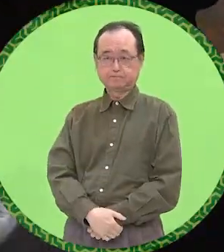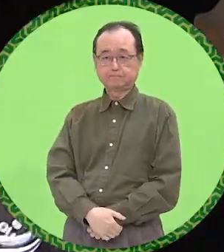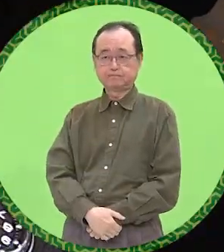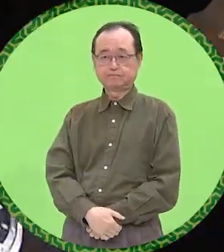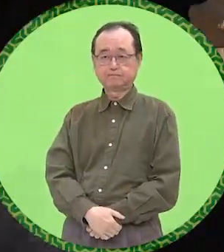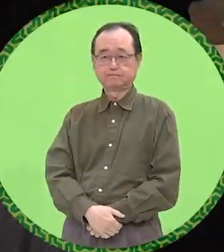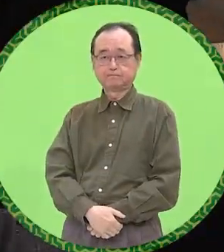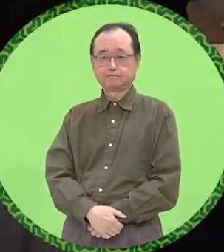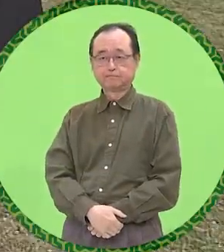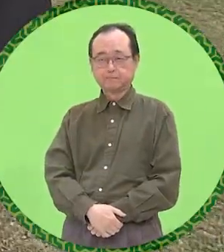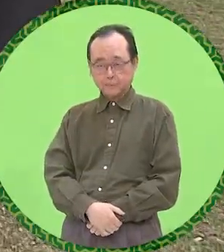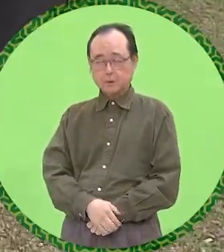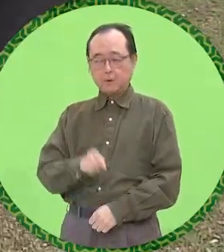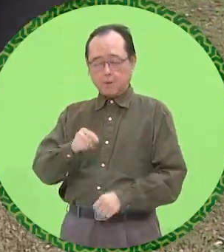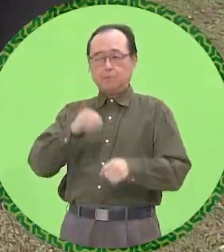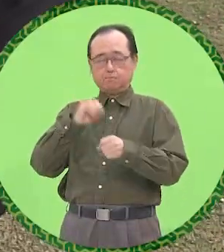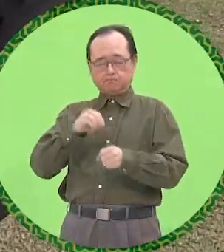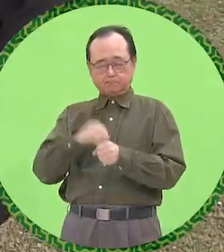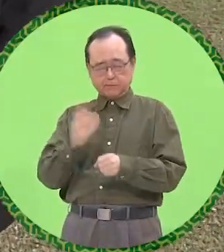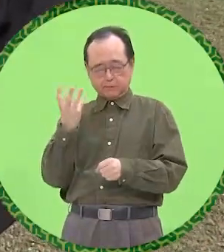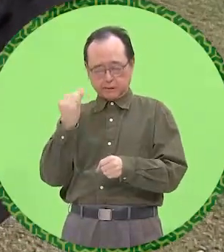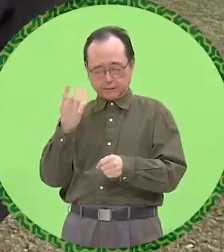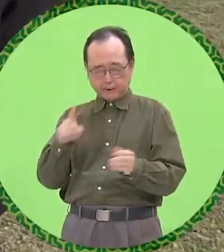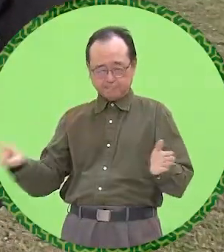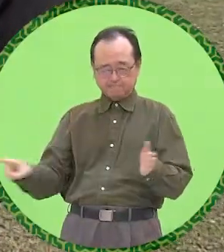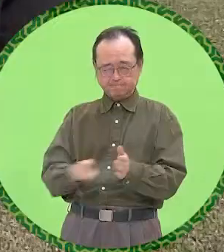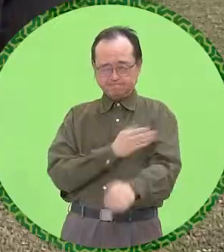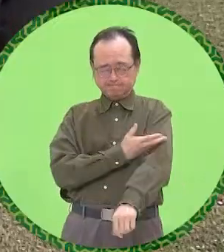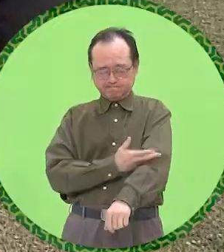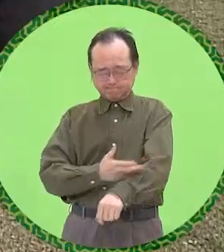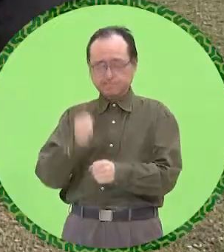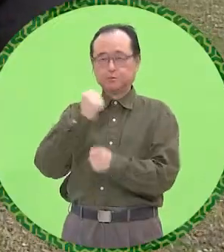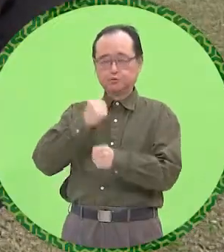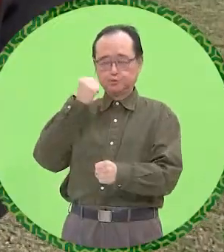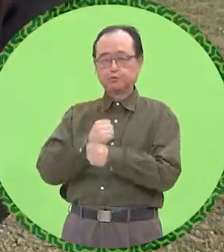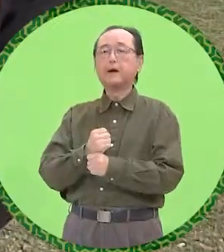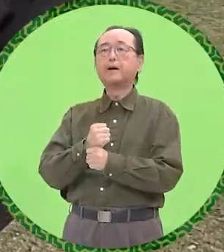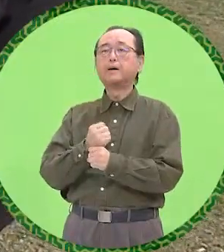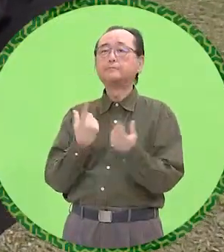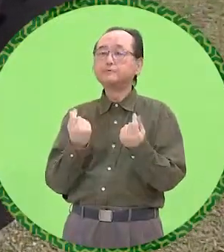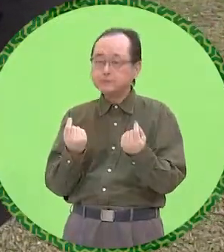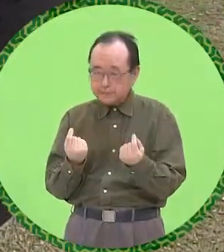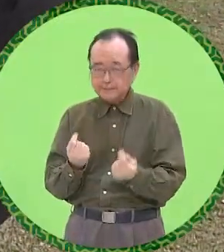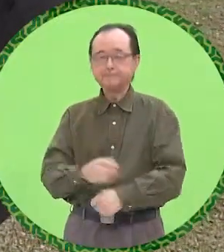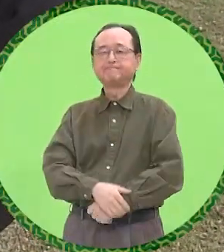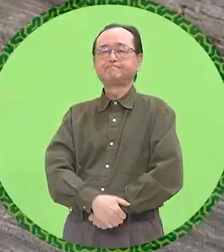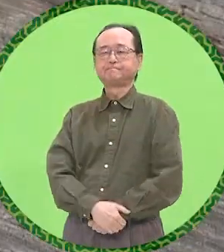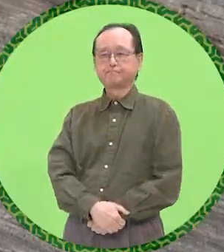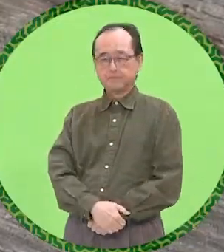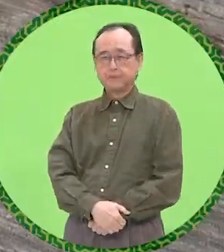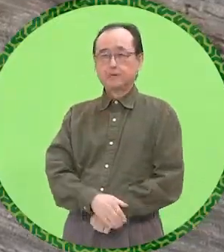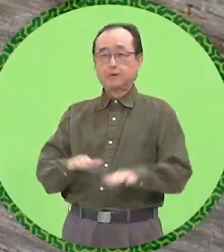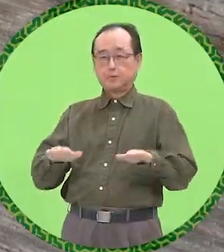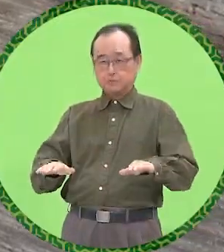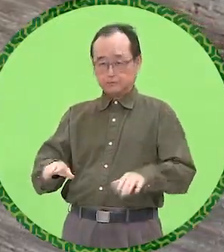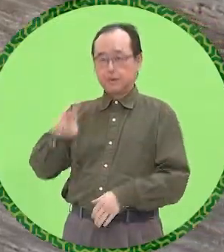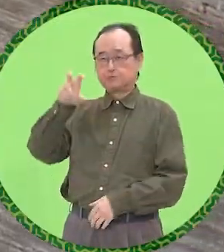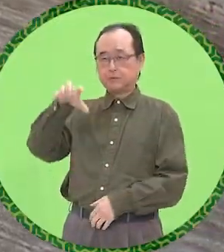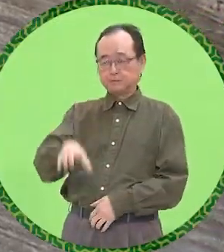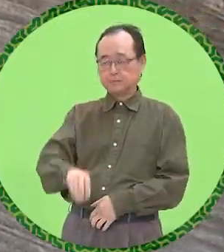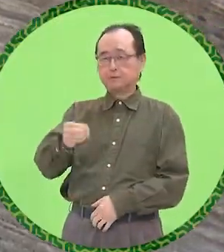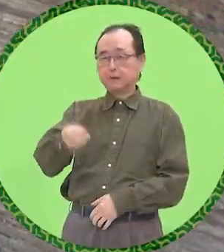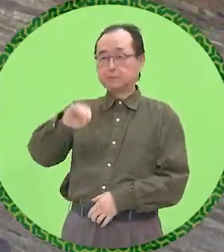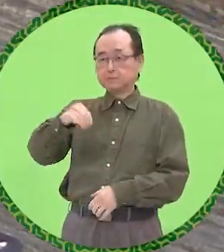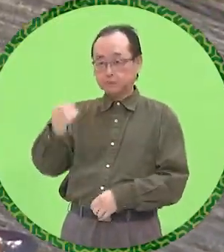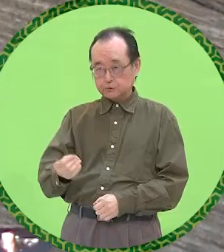ちゃくちゃ増えたんですね。 じゃあこれが長い年月を経て今のけん玉の形になったんですね。 はい。 そして